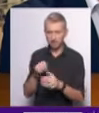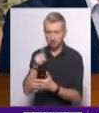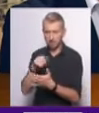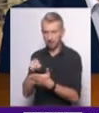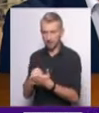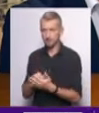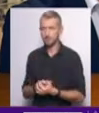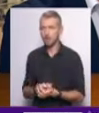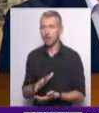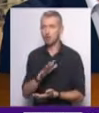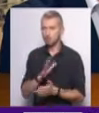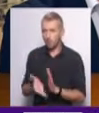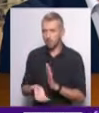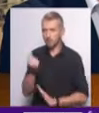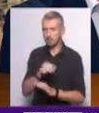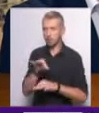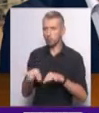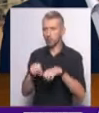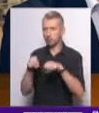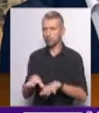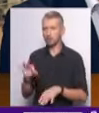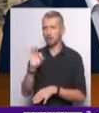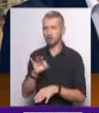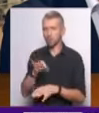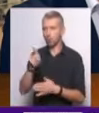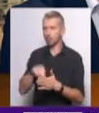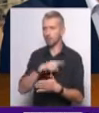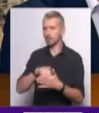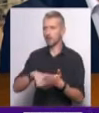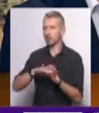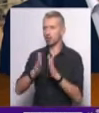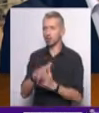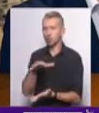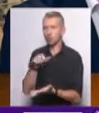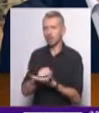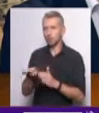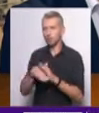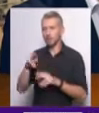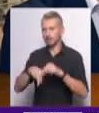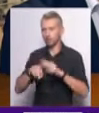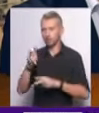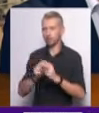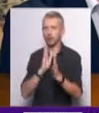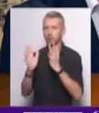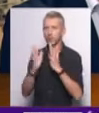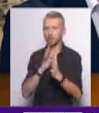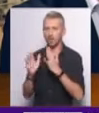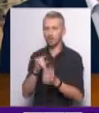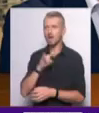Однак було підтримано проєкт рішення про розірвання договору оренди під забудову на проспекті